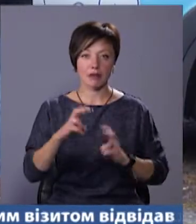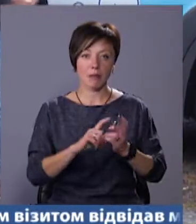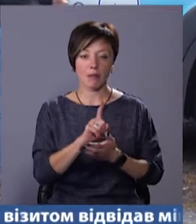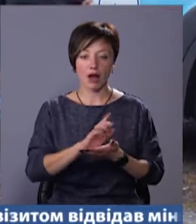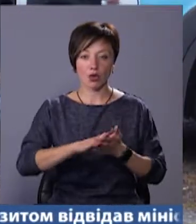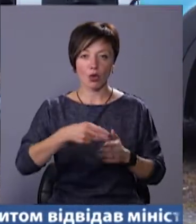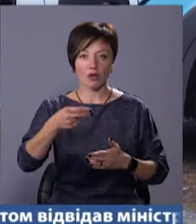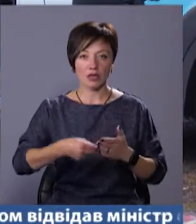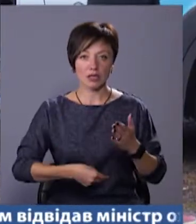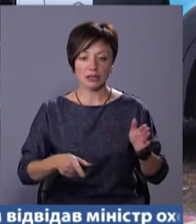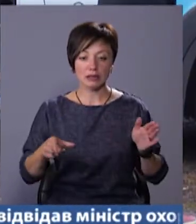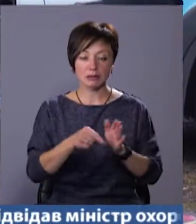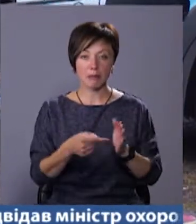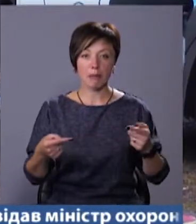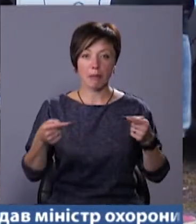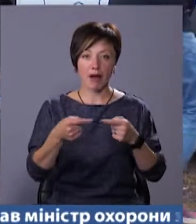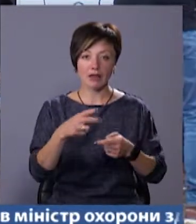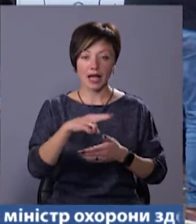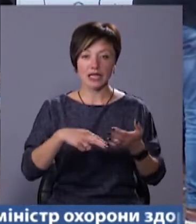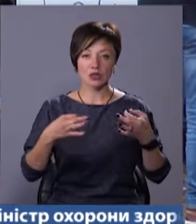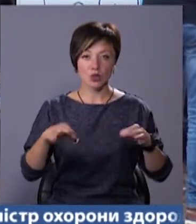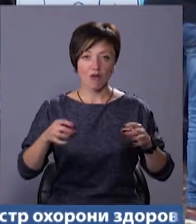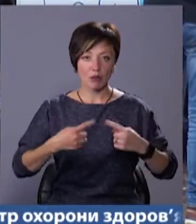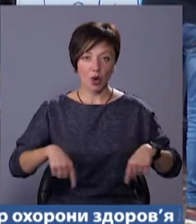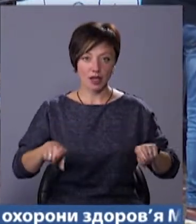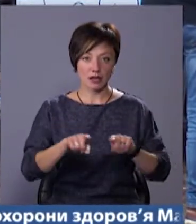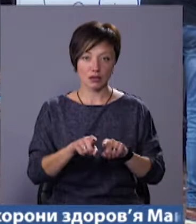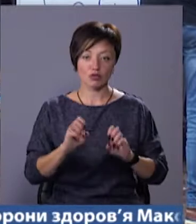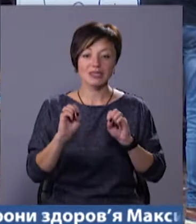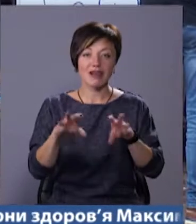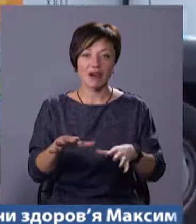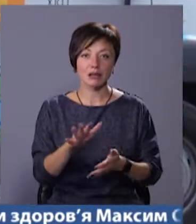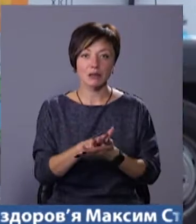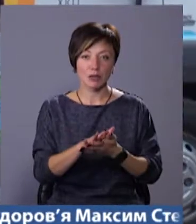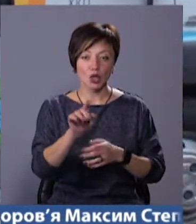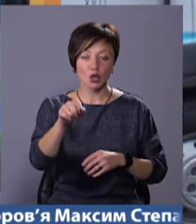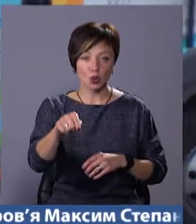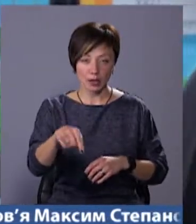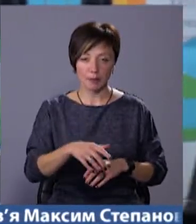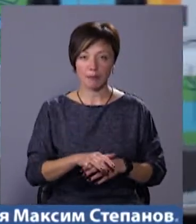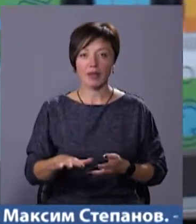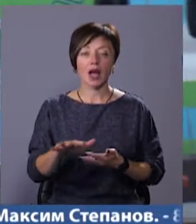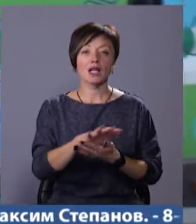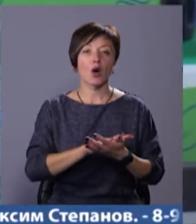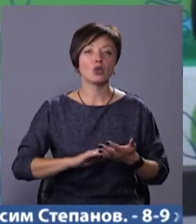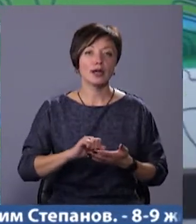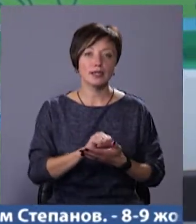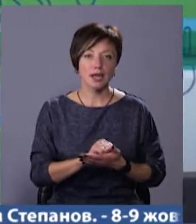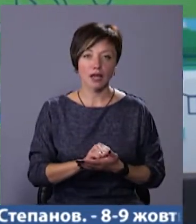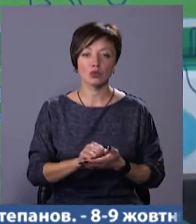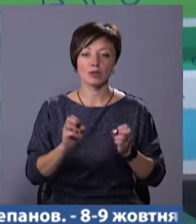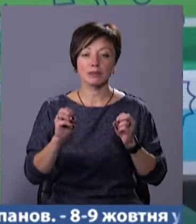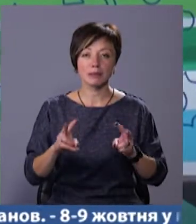укладати договори з певними ліцензованими організаціями для того, щоб здавати небезпечні відходи туди. На утилізацію небезпечні відходи, які